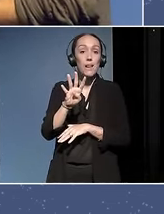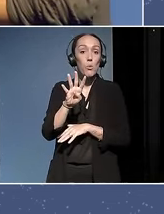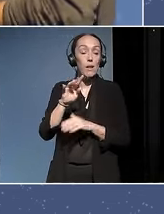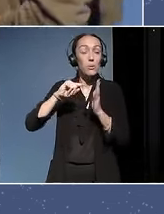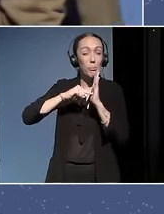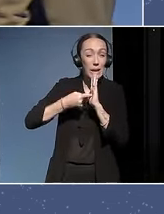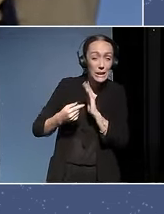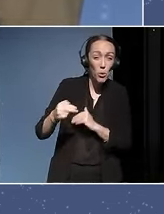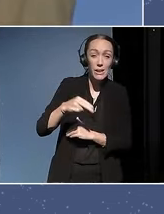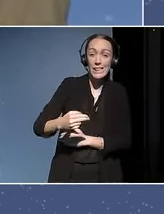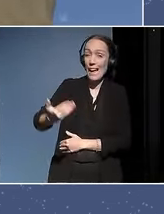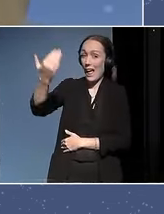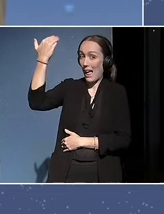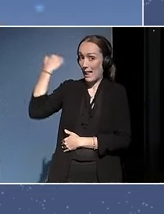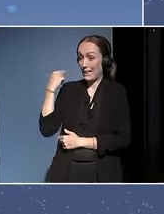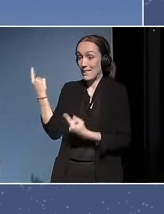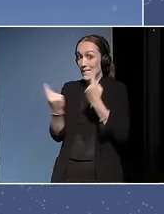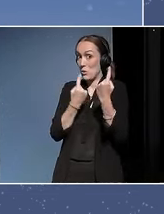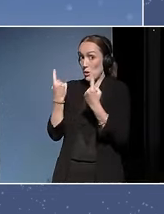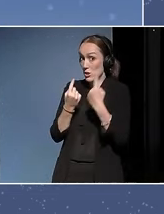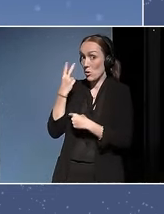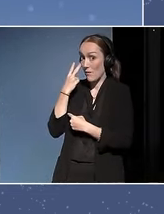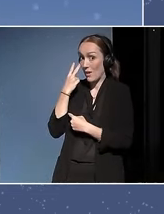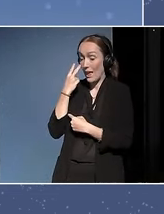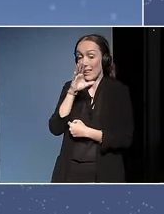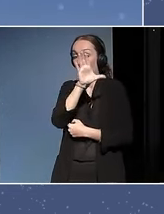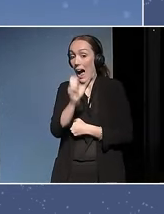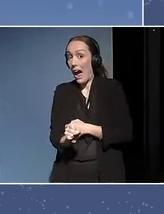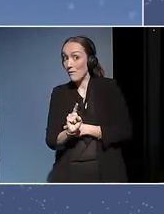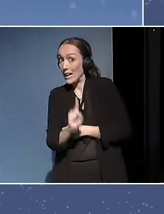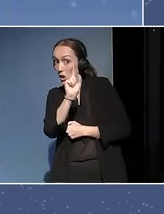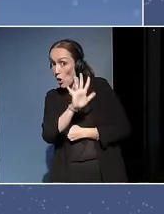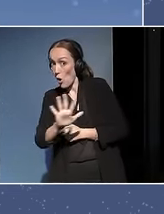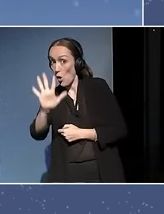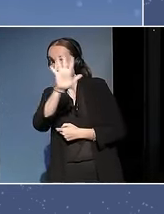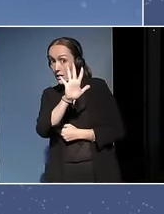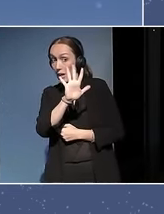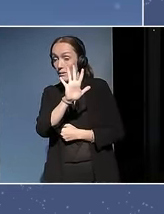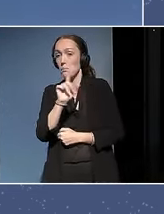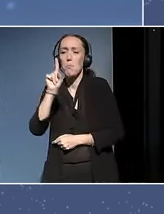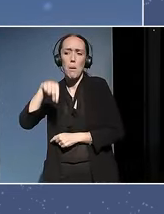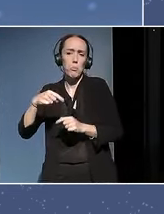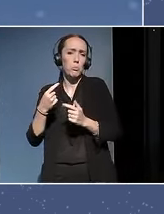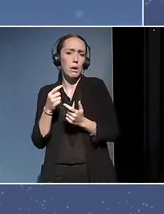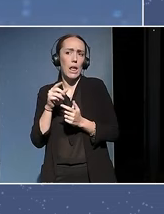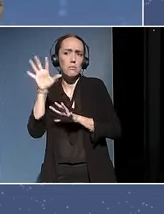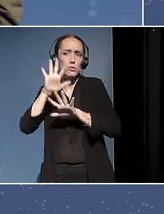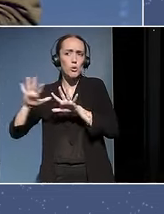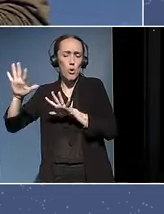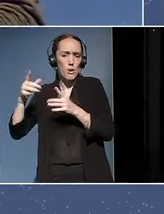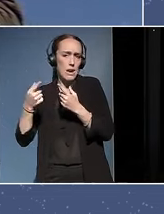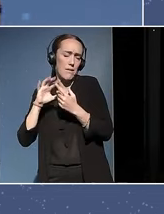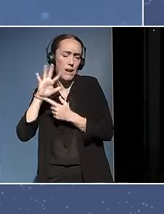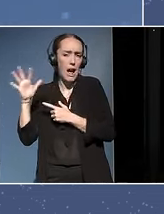Ok dove potete vedere che la parte Nord dell'Africa Ma così come molte altre parti del nostro pianeta sono molto diverse da